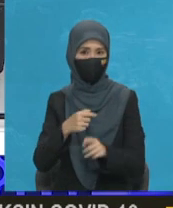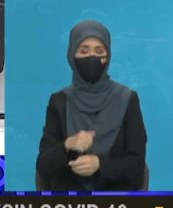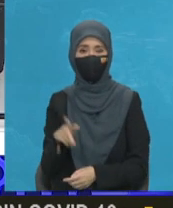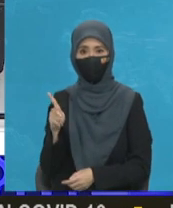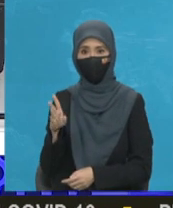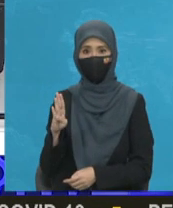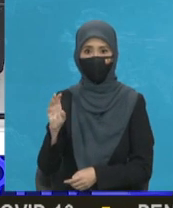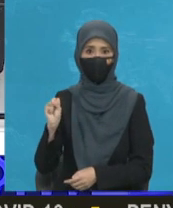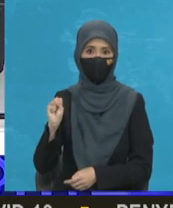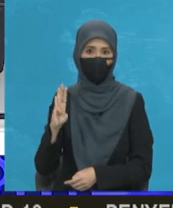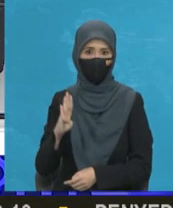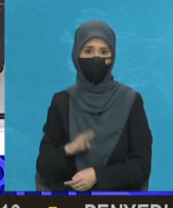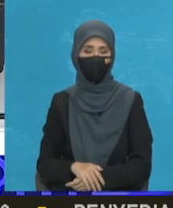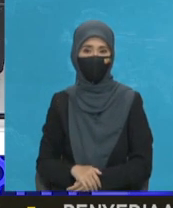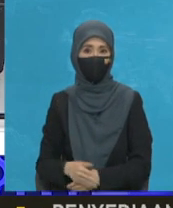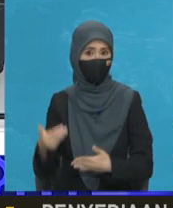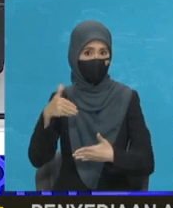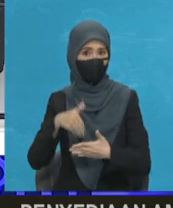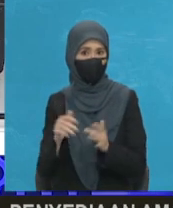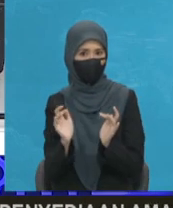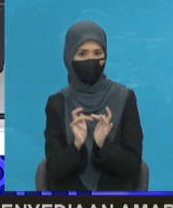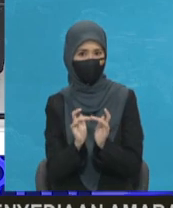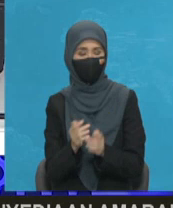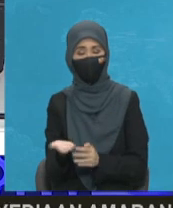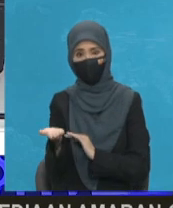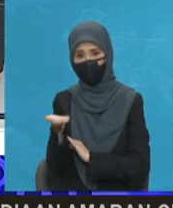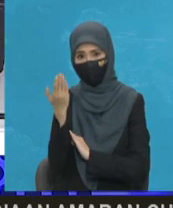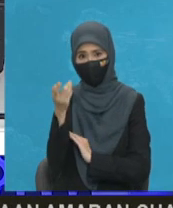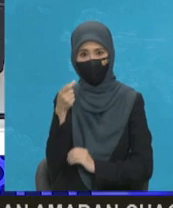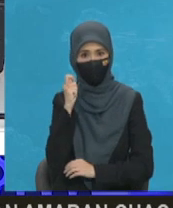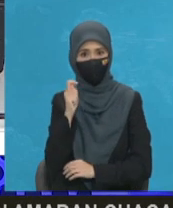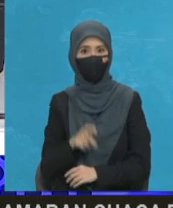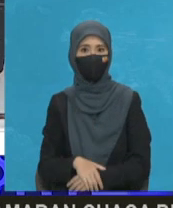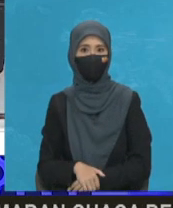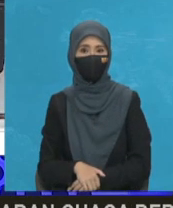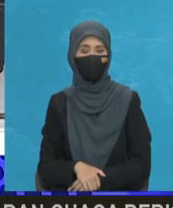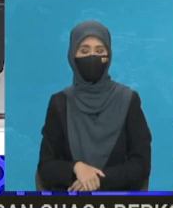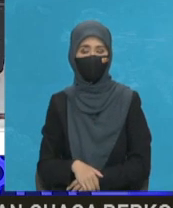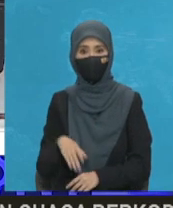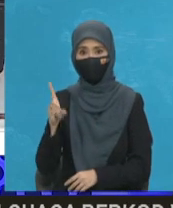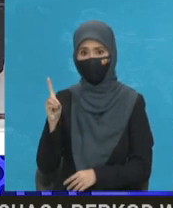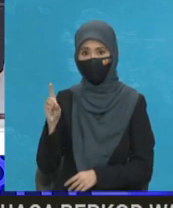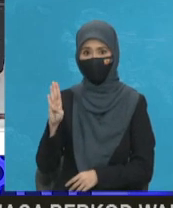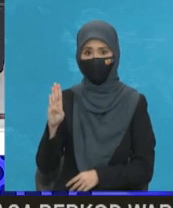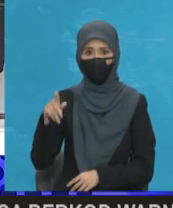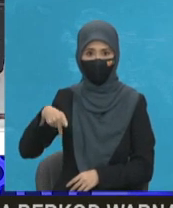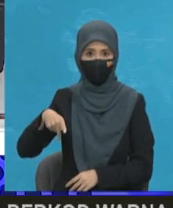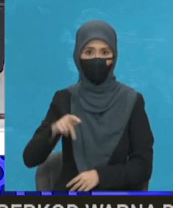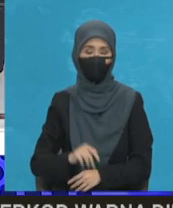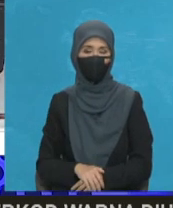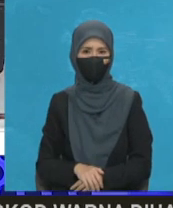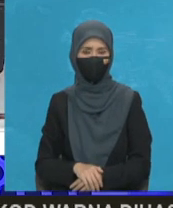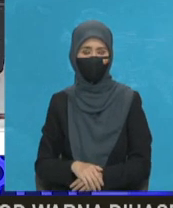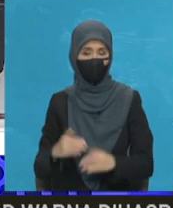kspps-bmt yang diadakan secara Maya pagi tadi kongres anjuran dewan bahasa dan pustaka melalui bahagian